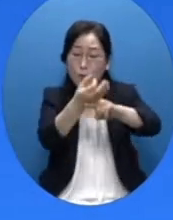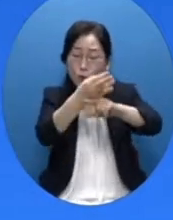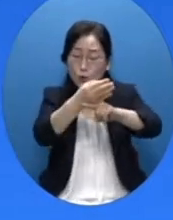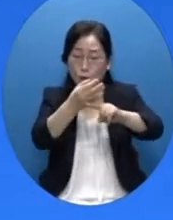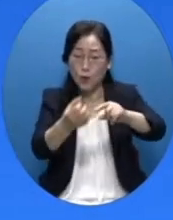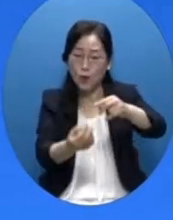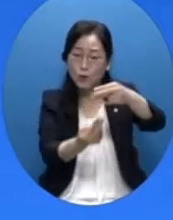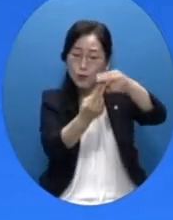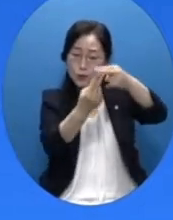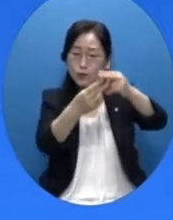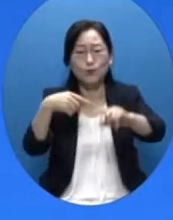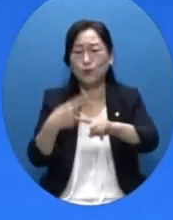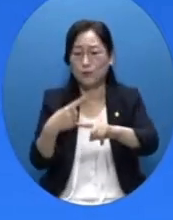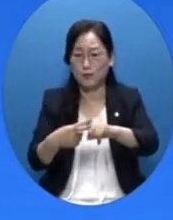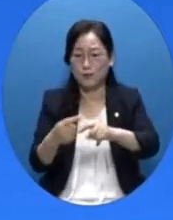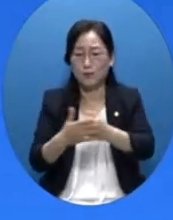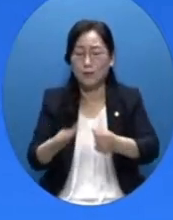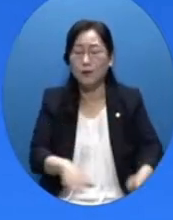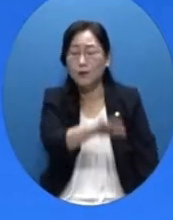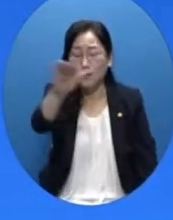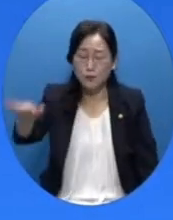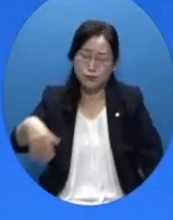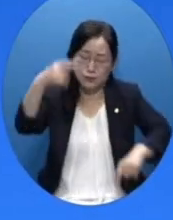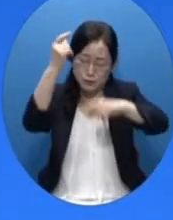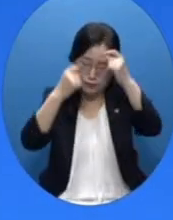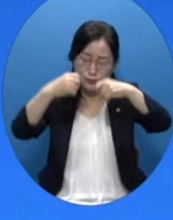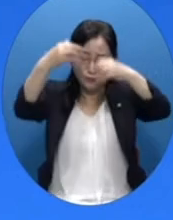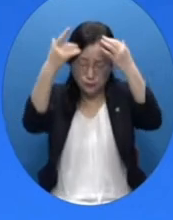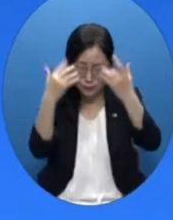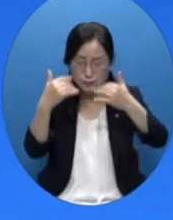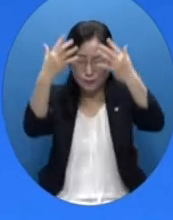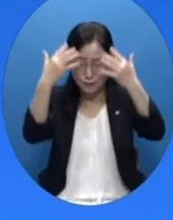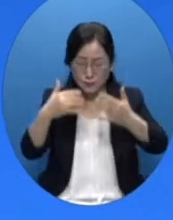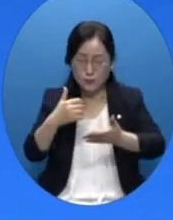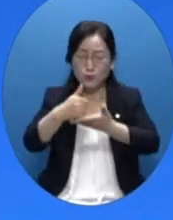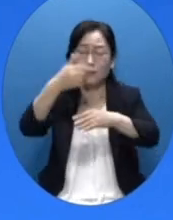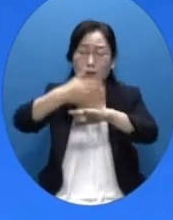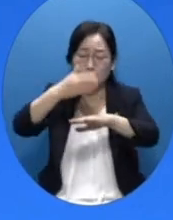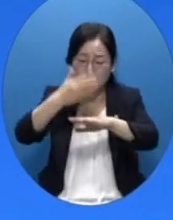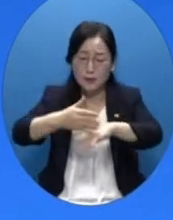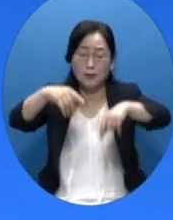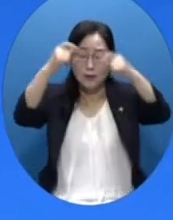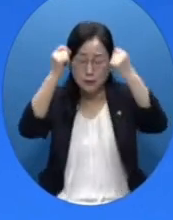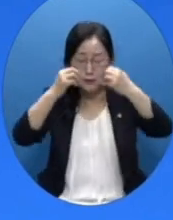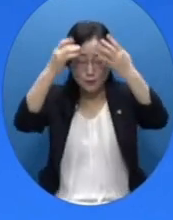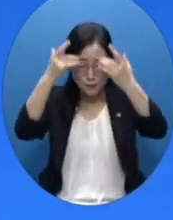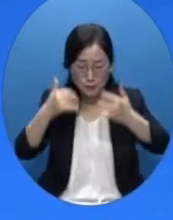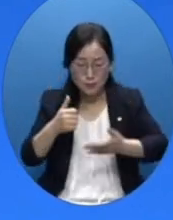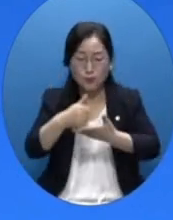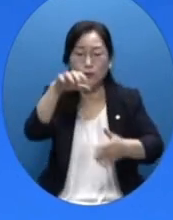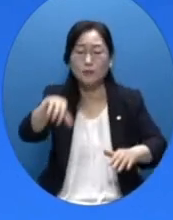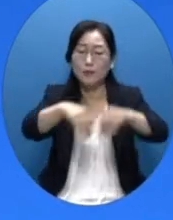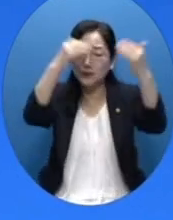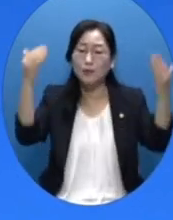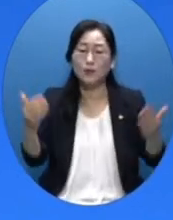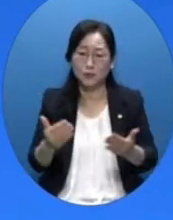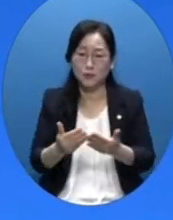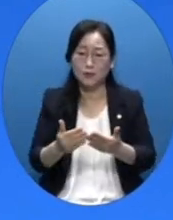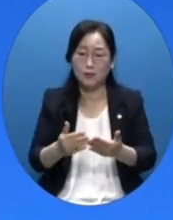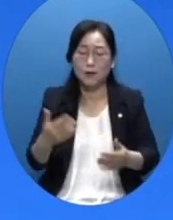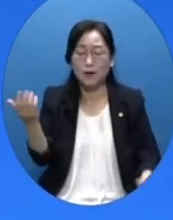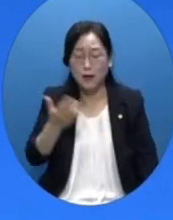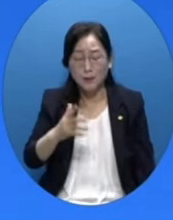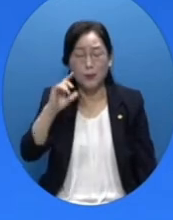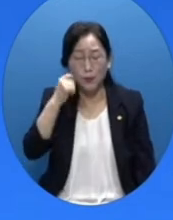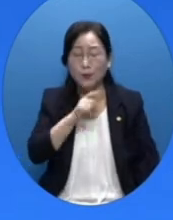정말 주 앞에 통해 논문을 되시고 씨 앞에 감사의 눈물을 내쉬고 샾에 나의 모든 아픔과